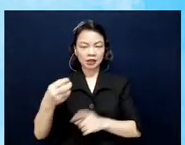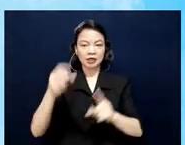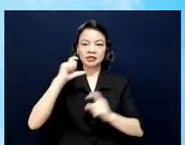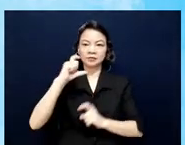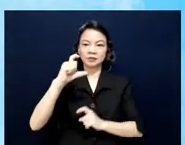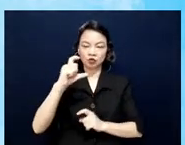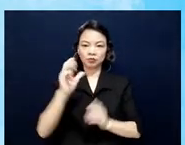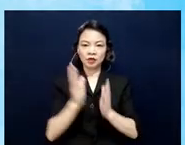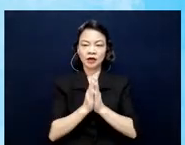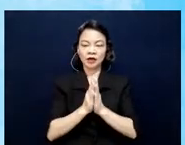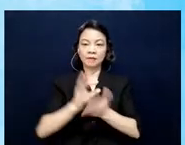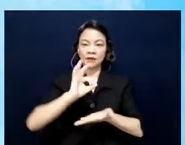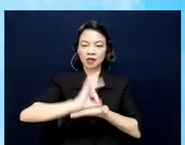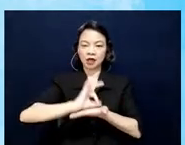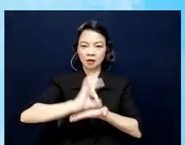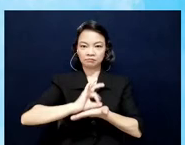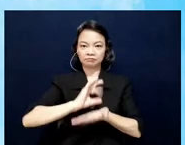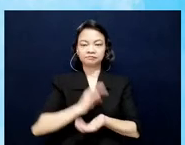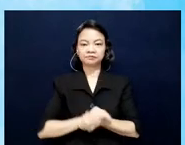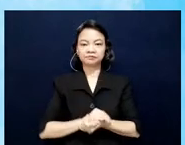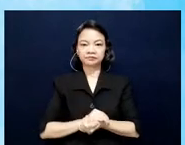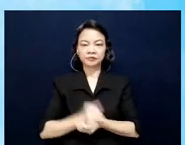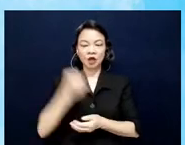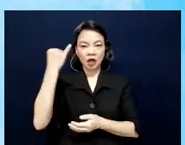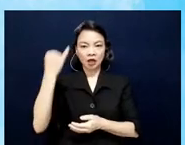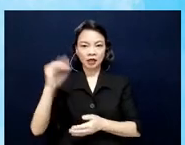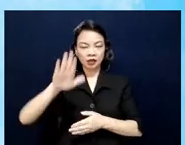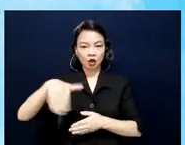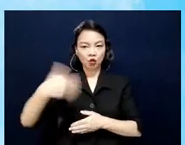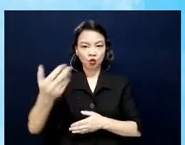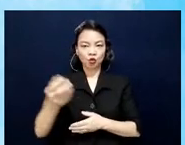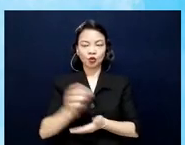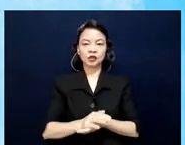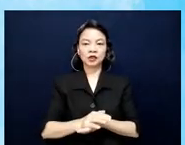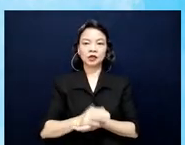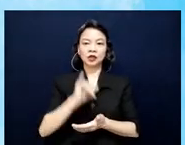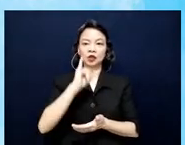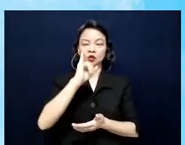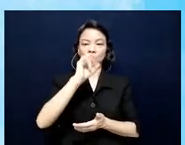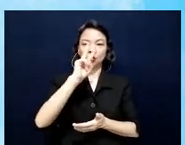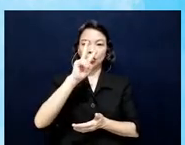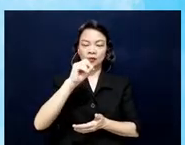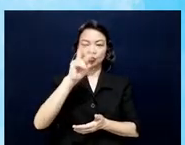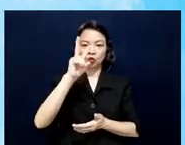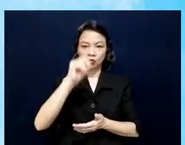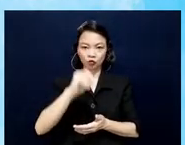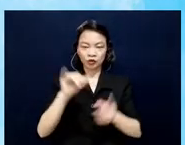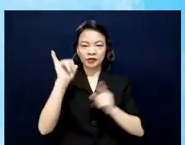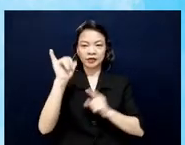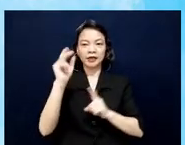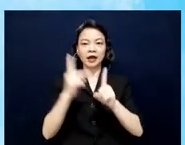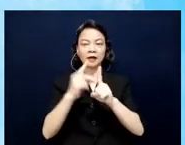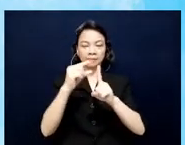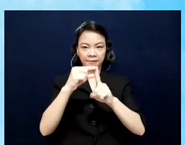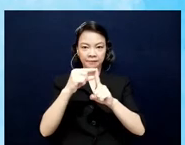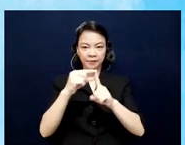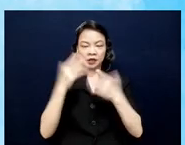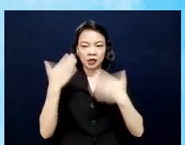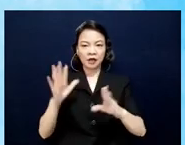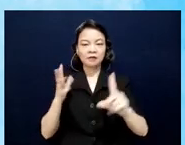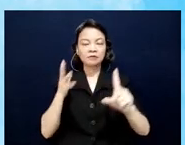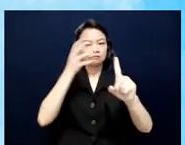Mataram. Nah, di akhir tahun 2020, Young Health Program Indonesia telah memiliki capaian antara